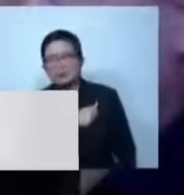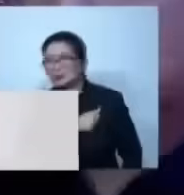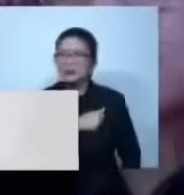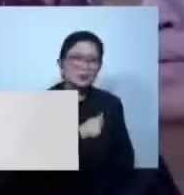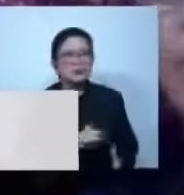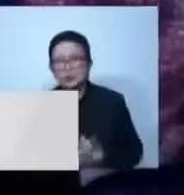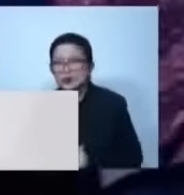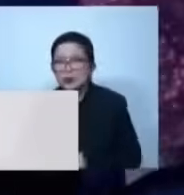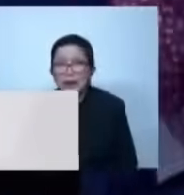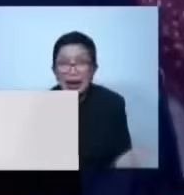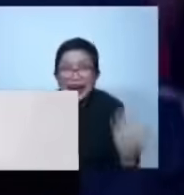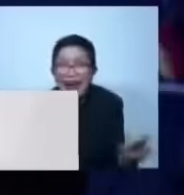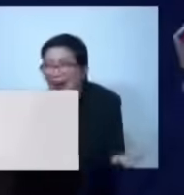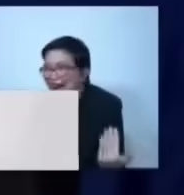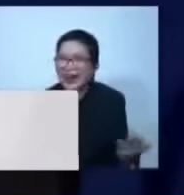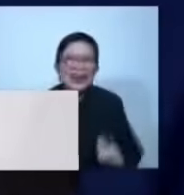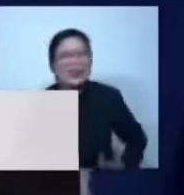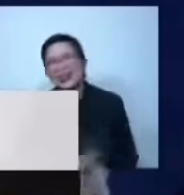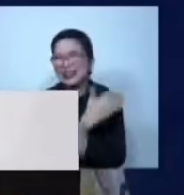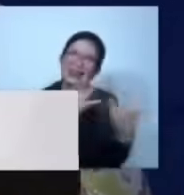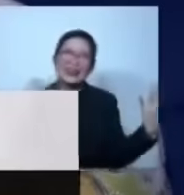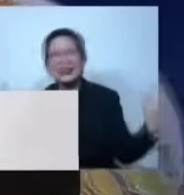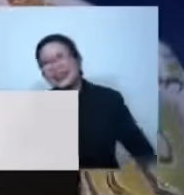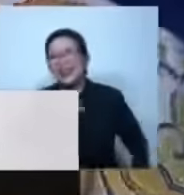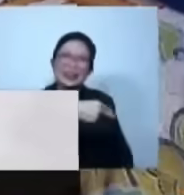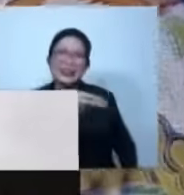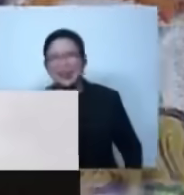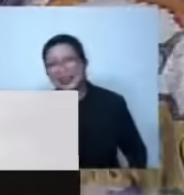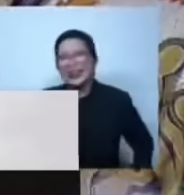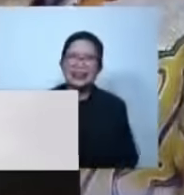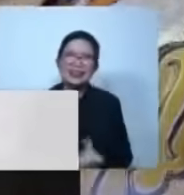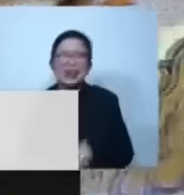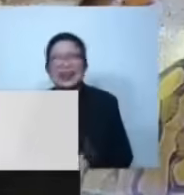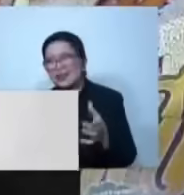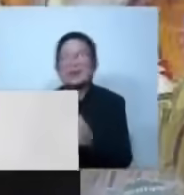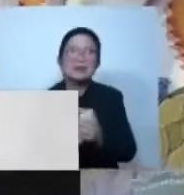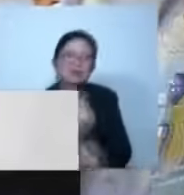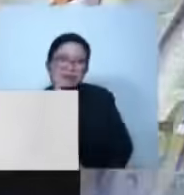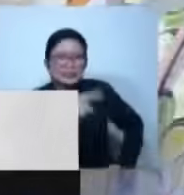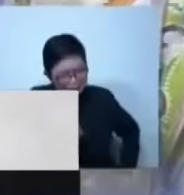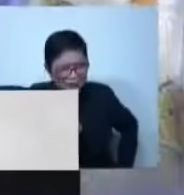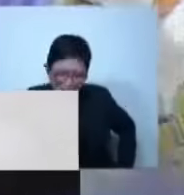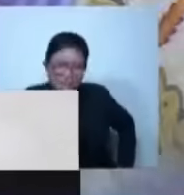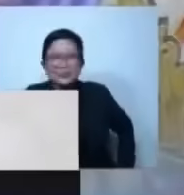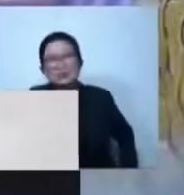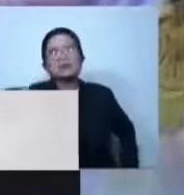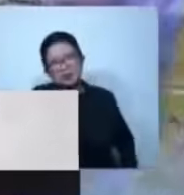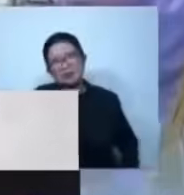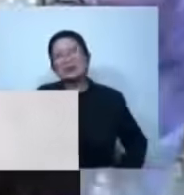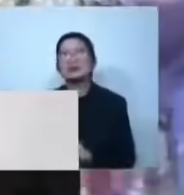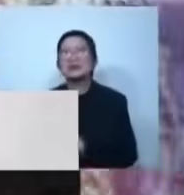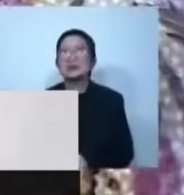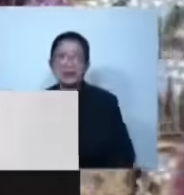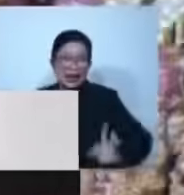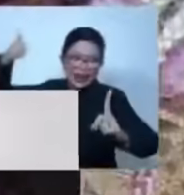bangsa Ayo rakyat Indonesia bersatu langkahkan kaki